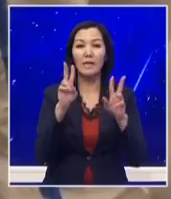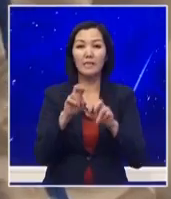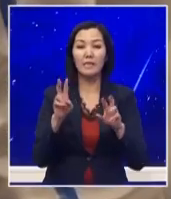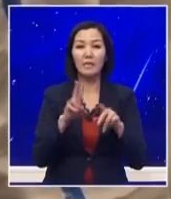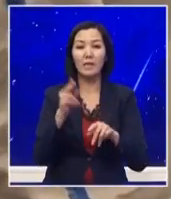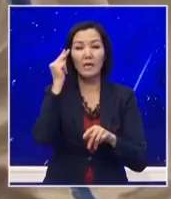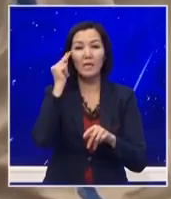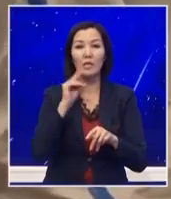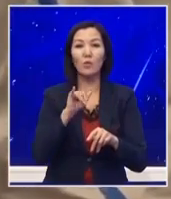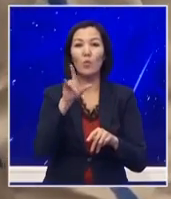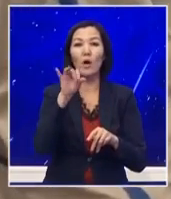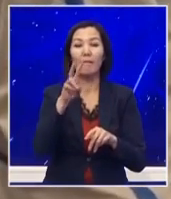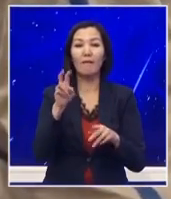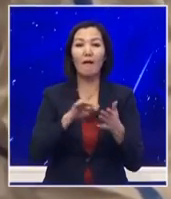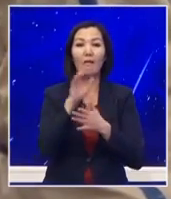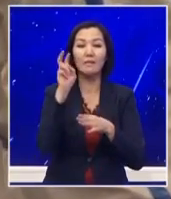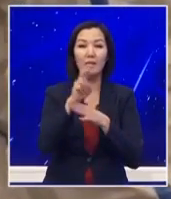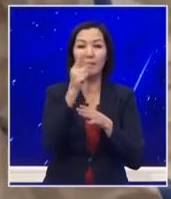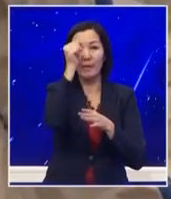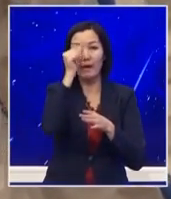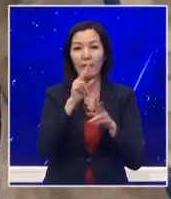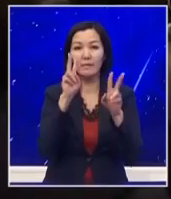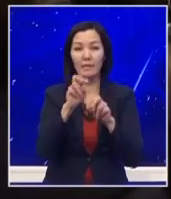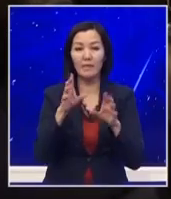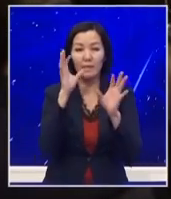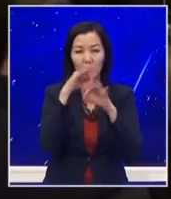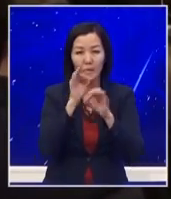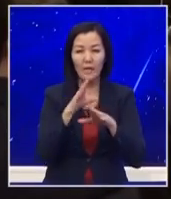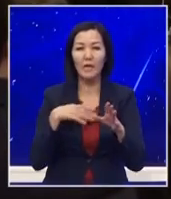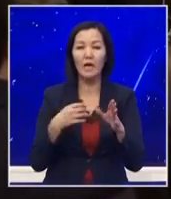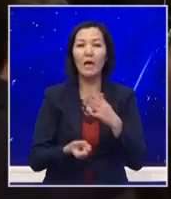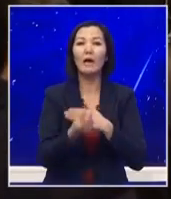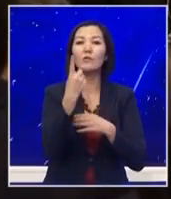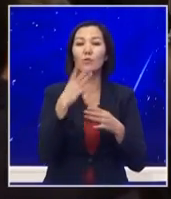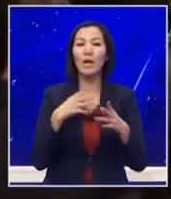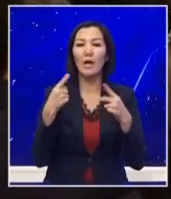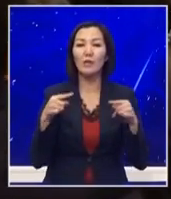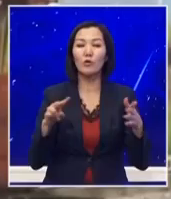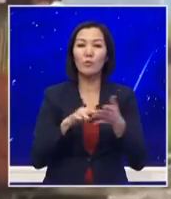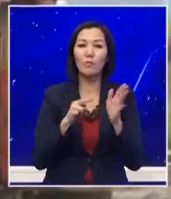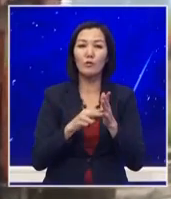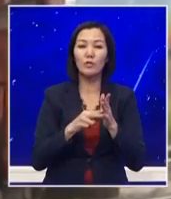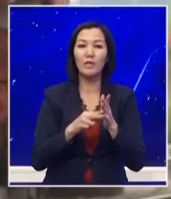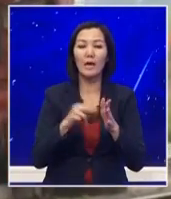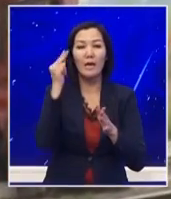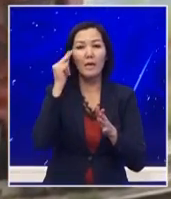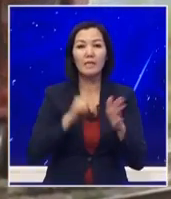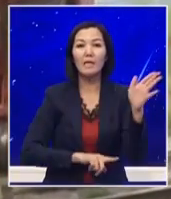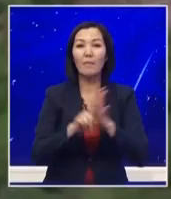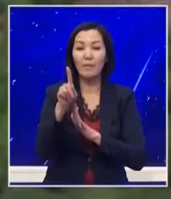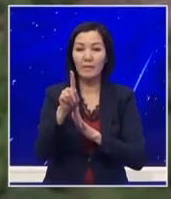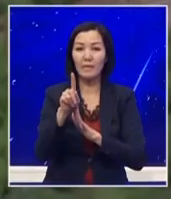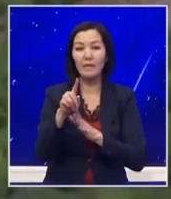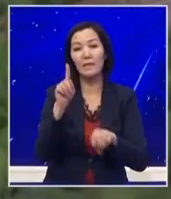Ухан қаласына келді. Онда мамандар бір айға жуық болады. Бүгінде ковидтің шығу жайлы түрлі болжам бар. Бірі бұл аспан асты елінен бастау алды